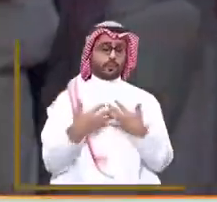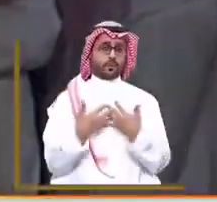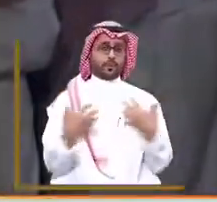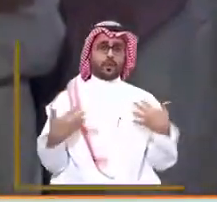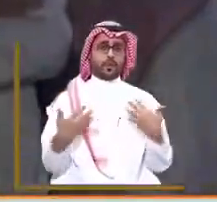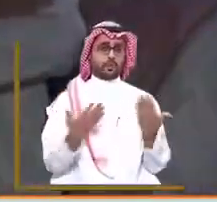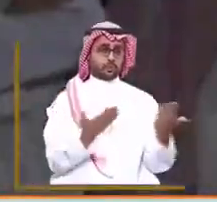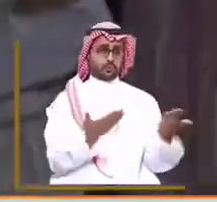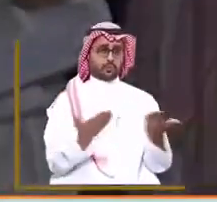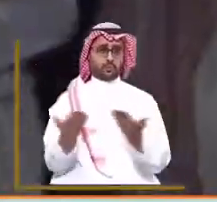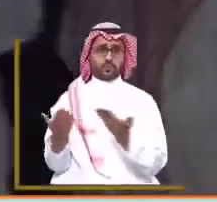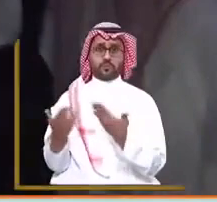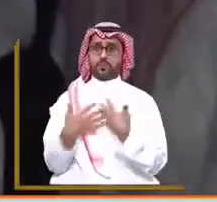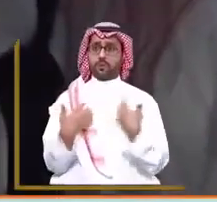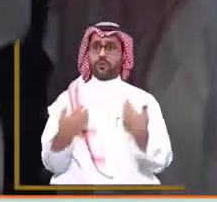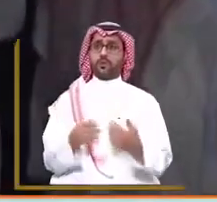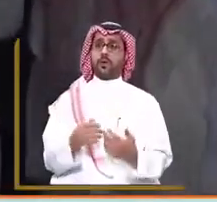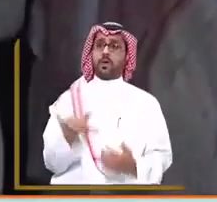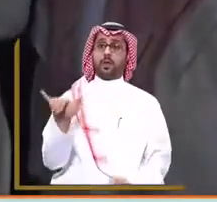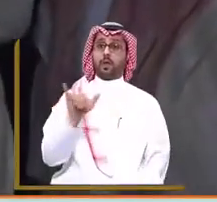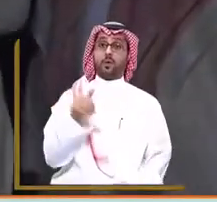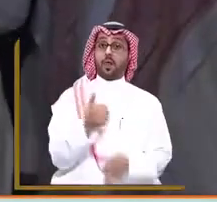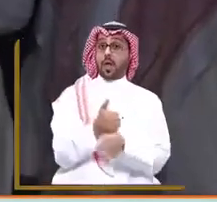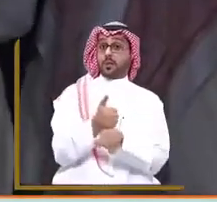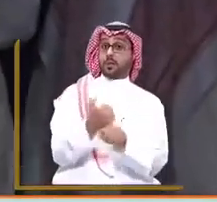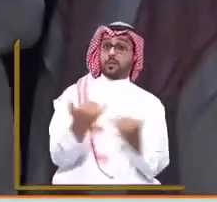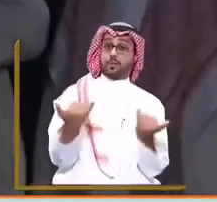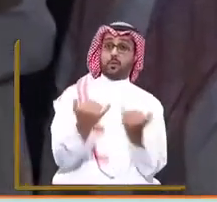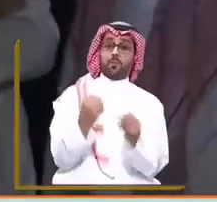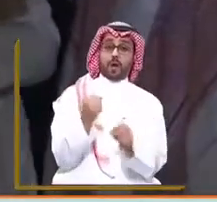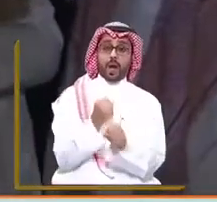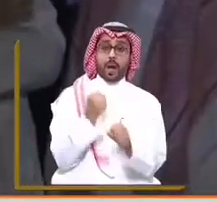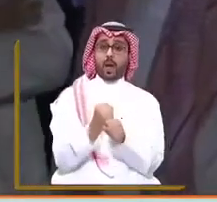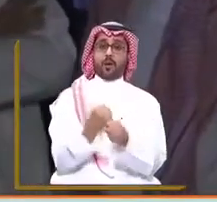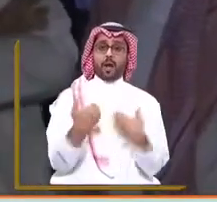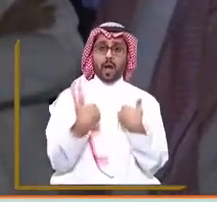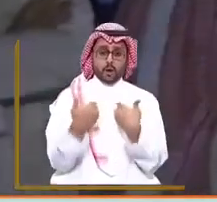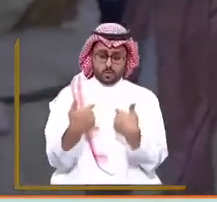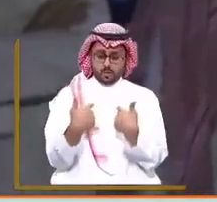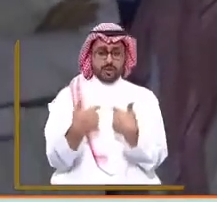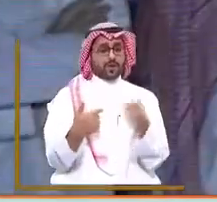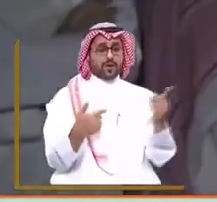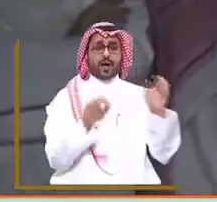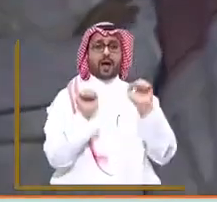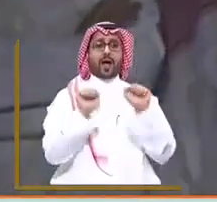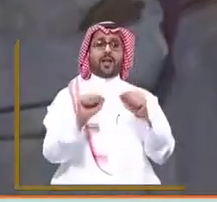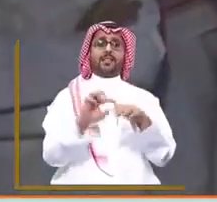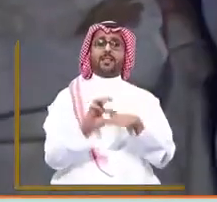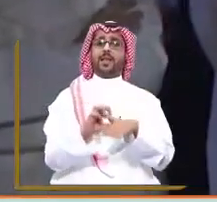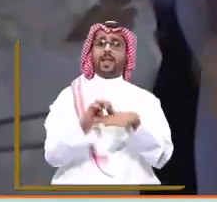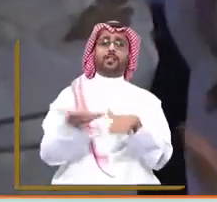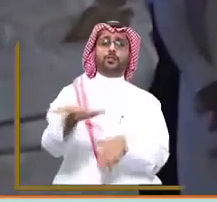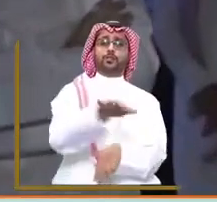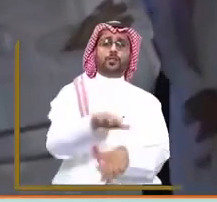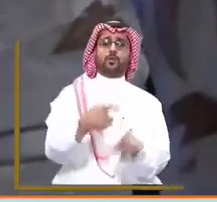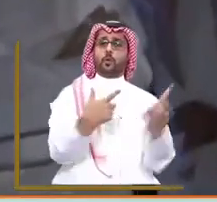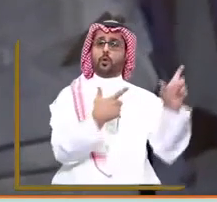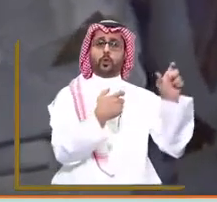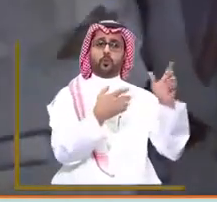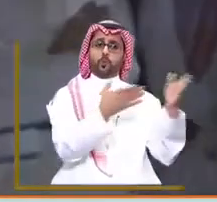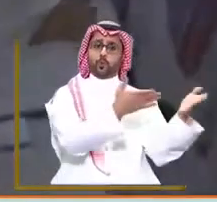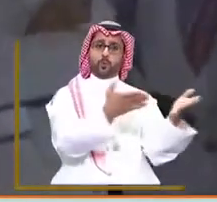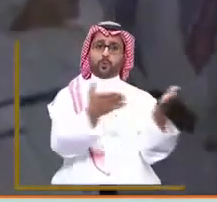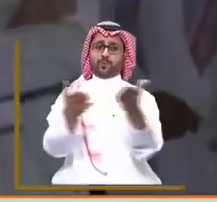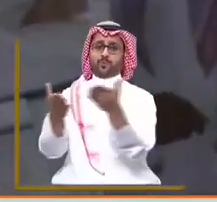سعيدين في الأمسية، وهذا هو الأساس، وكل ما يعمل هو لهم. وأيضا يعني توج هذا المحل